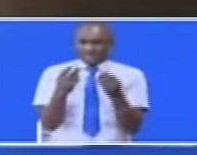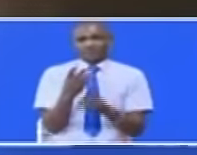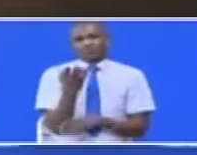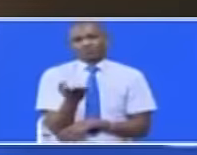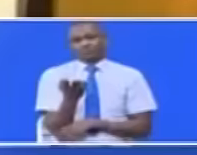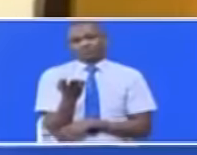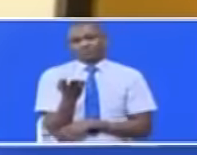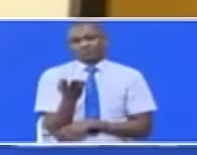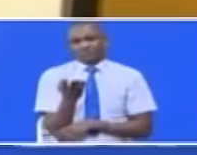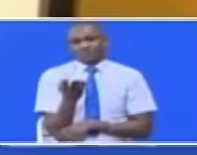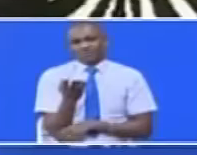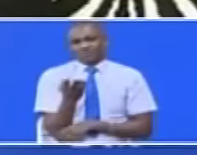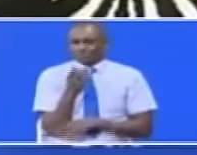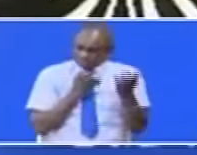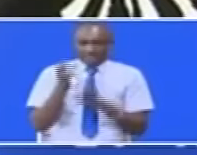mbili